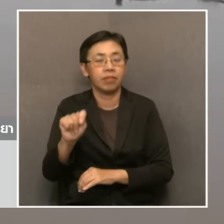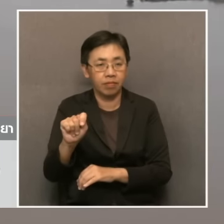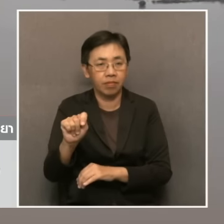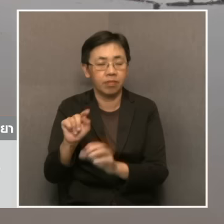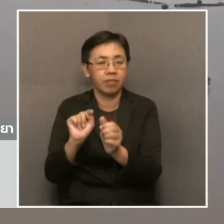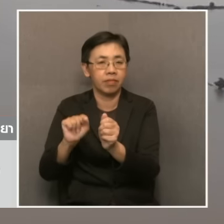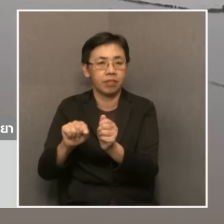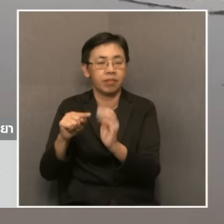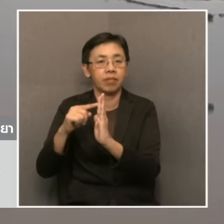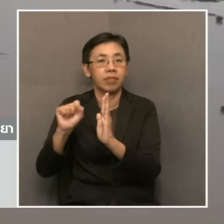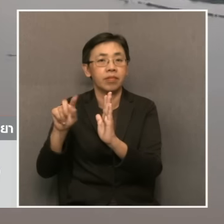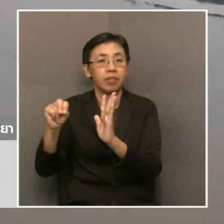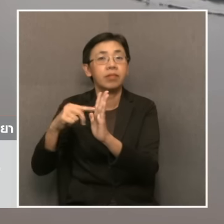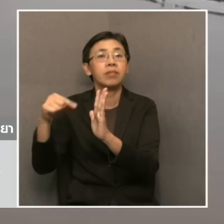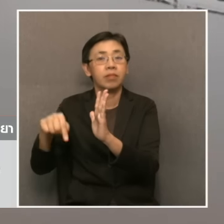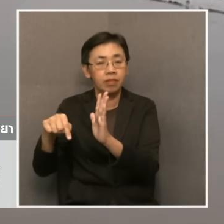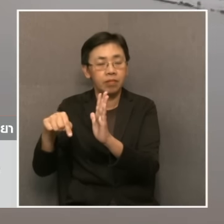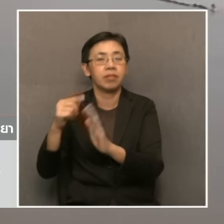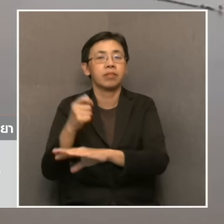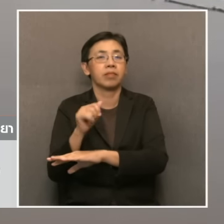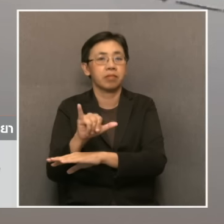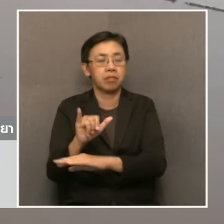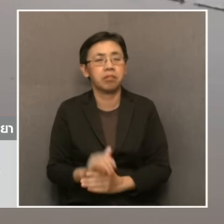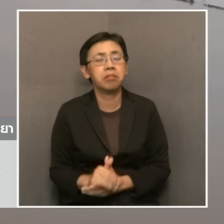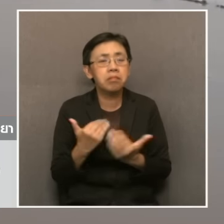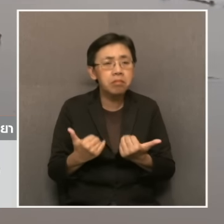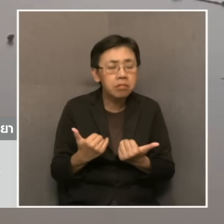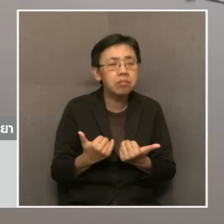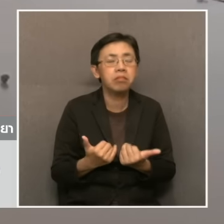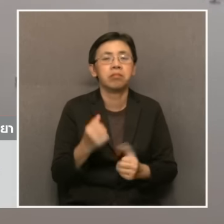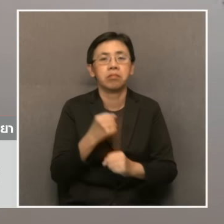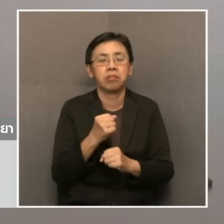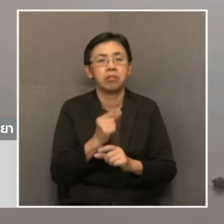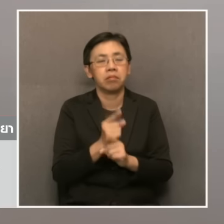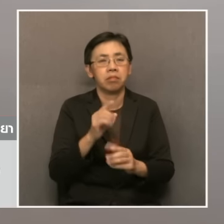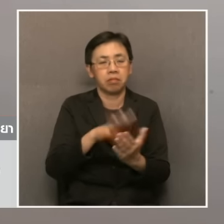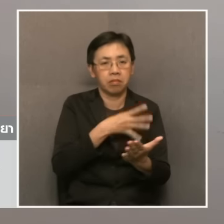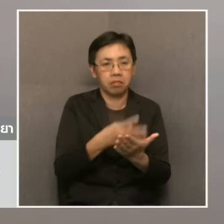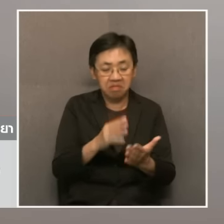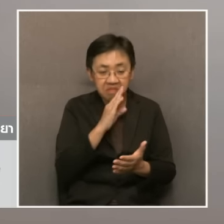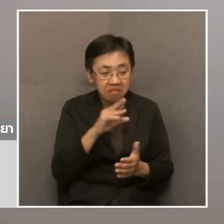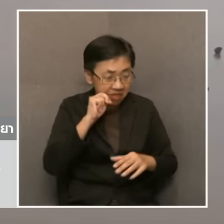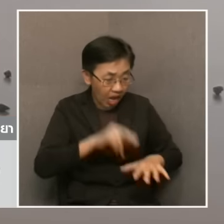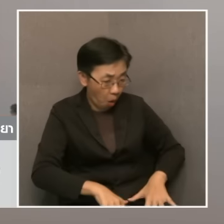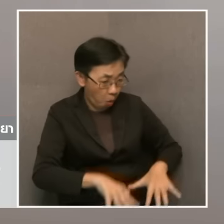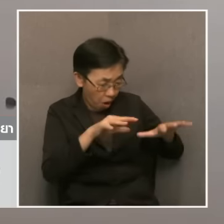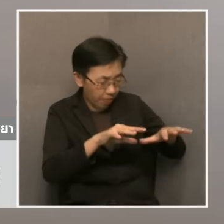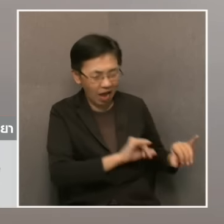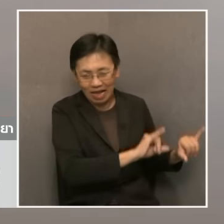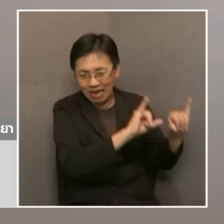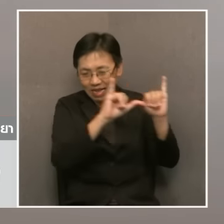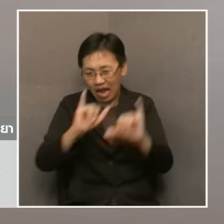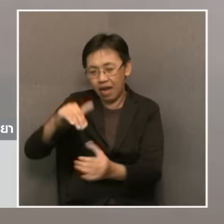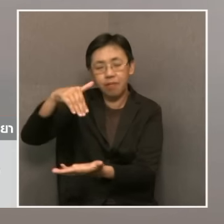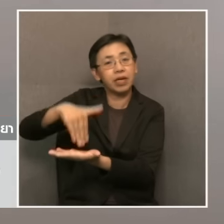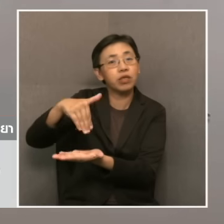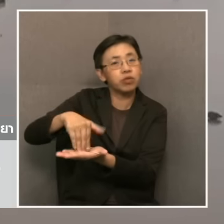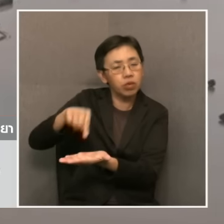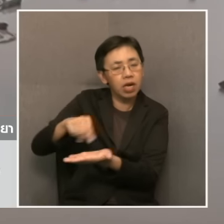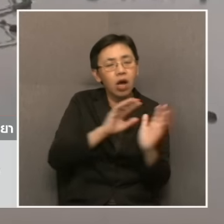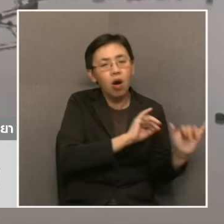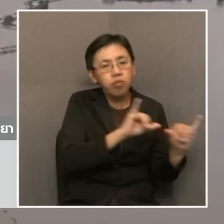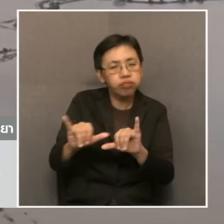ภอเสนาสำหรับศูนย์อพยพแห่งนี้จะตั้งขึ้นตามแผนเผชิญเหตุหากเกิดเหตุอุทกภัยก็สามารถรองรับประชาชน